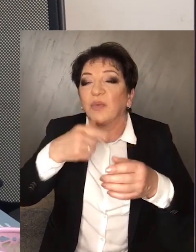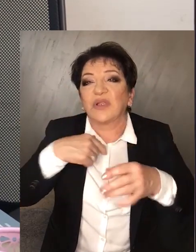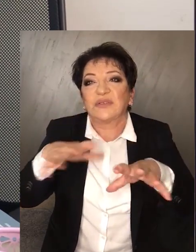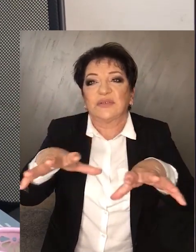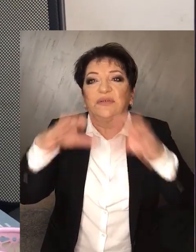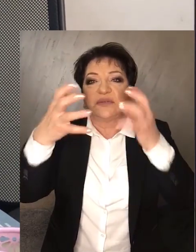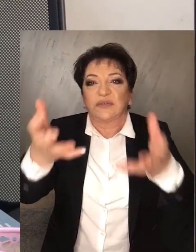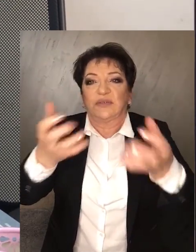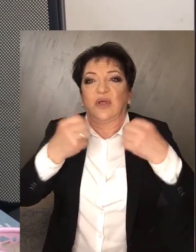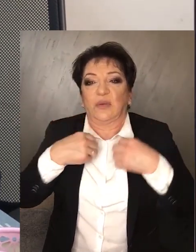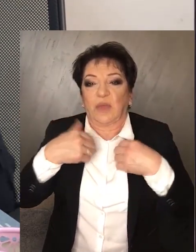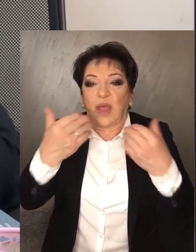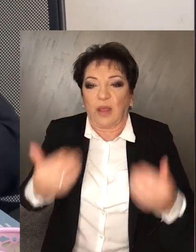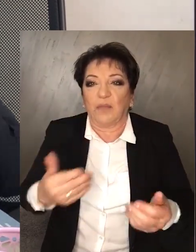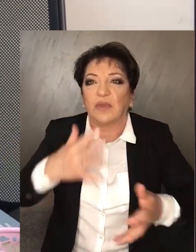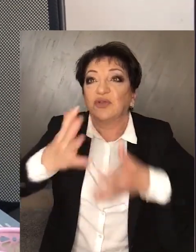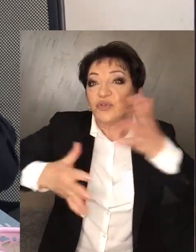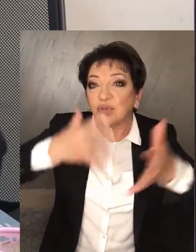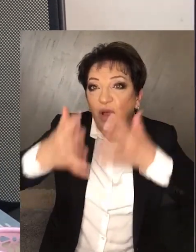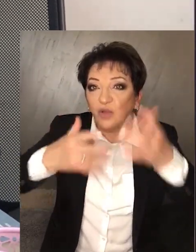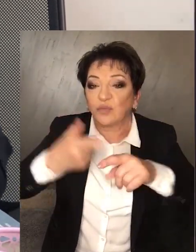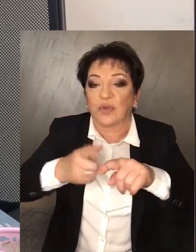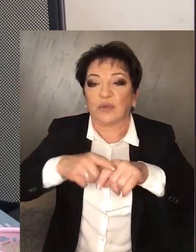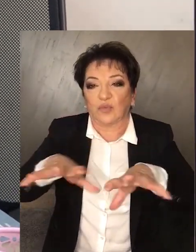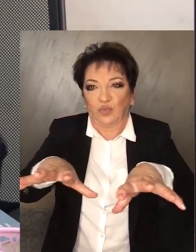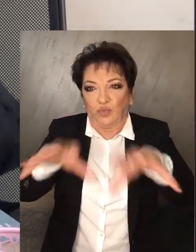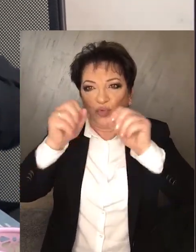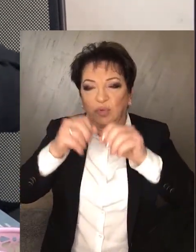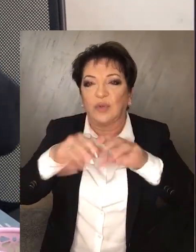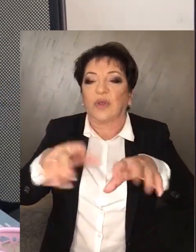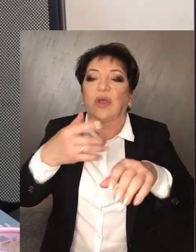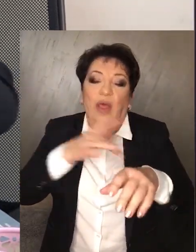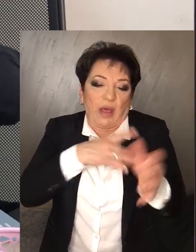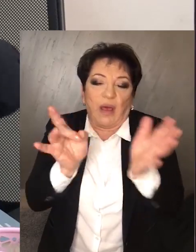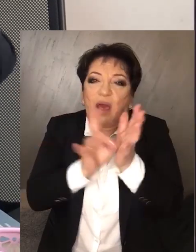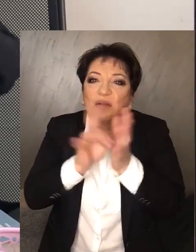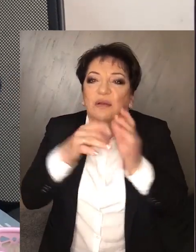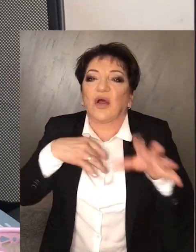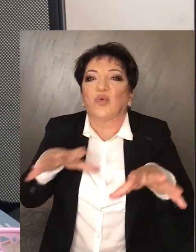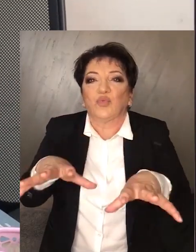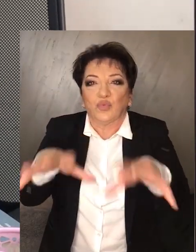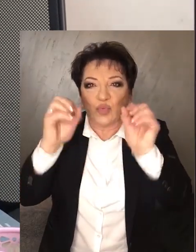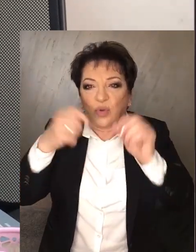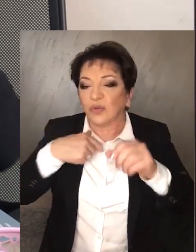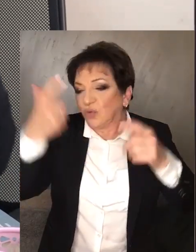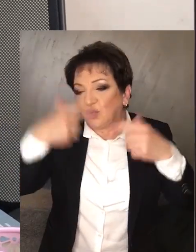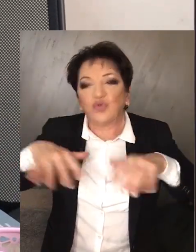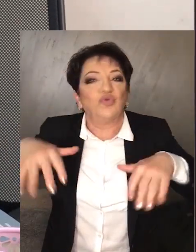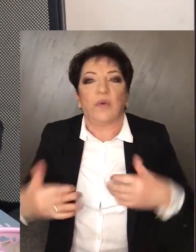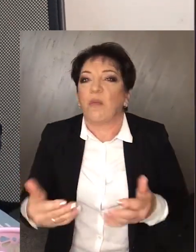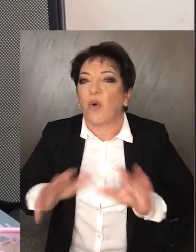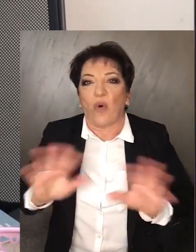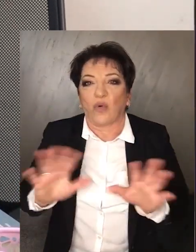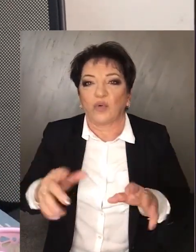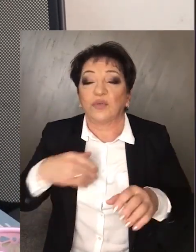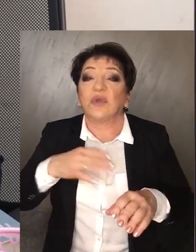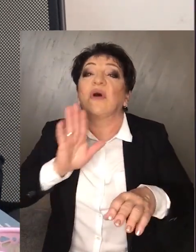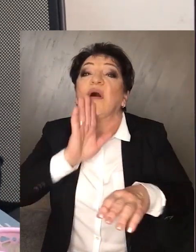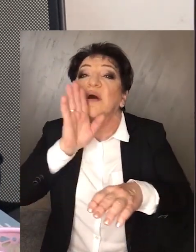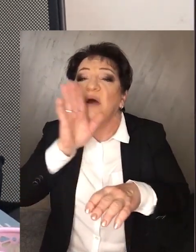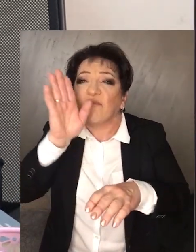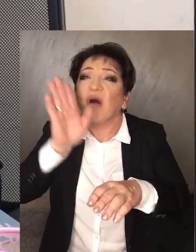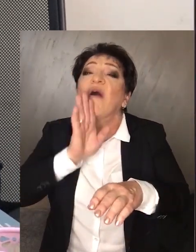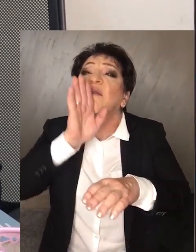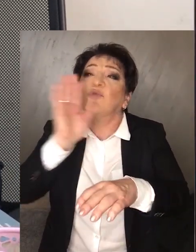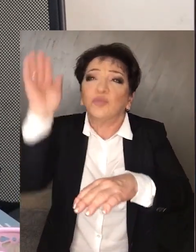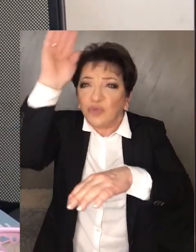որ ինքը ուղղակի ինձ ձեռքերի մեջ, ես խոսելու ընթացքում ես ստամ, ես անվեր այս շարժումներից ես վերցնում եմ, քաշում եմ ինձ այդ